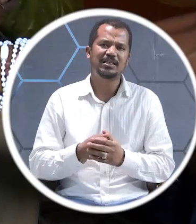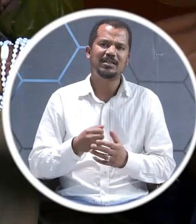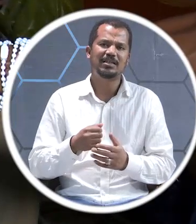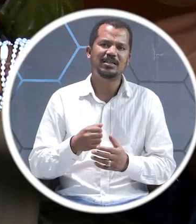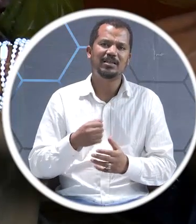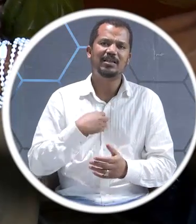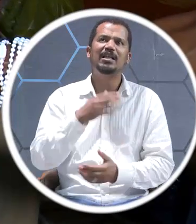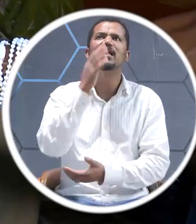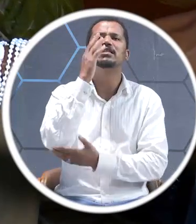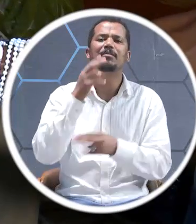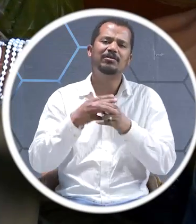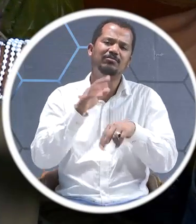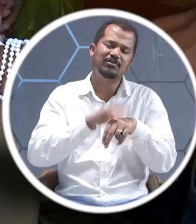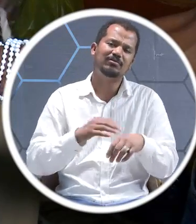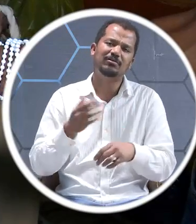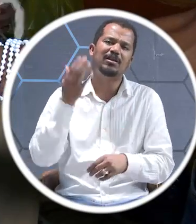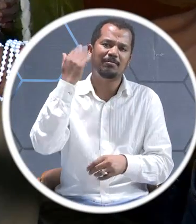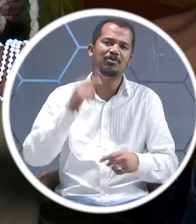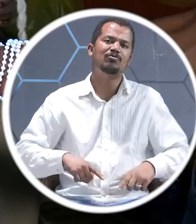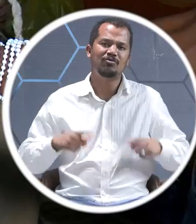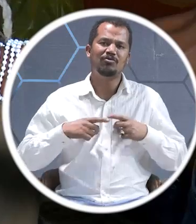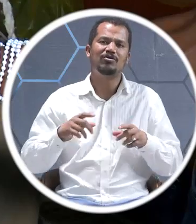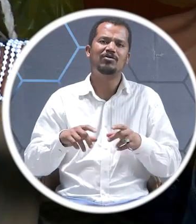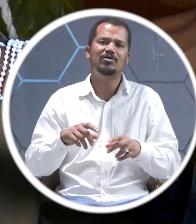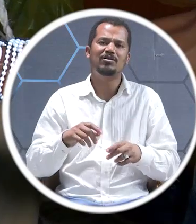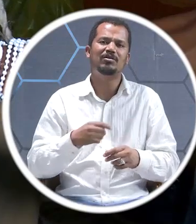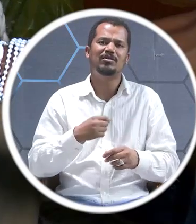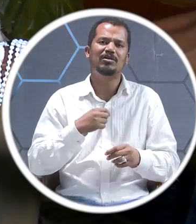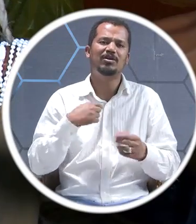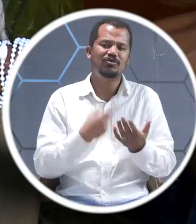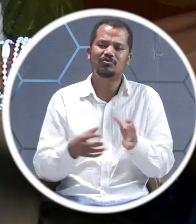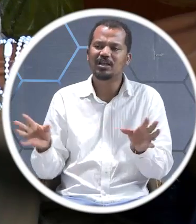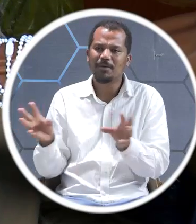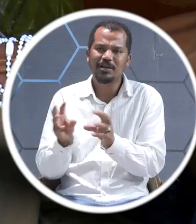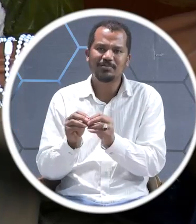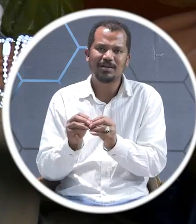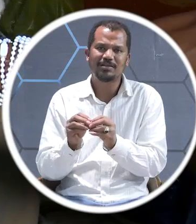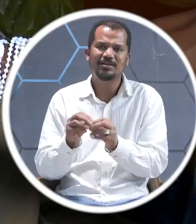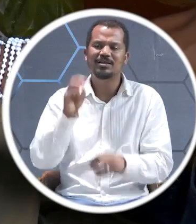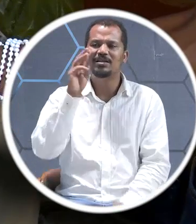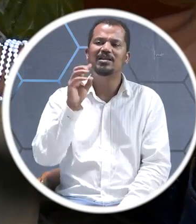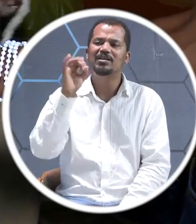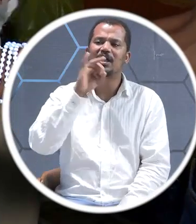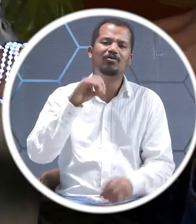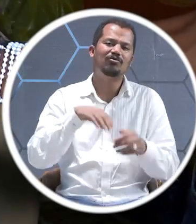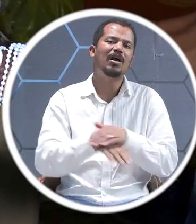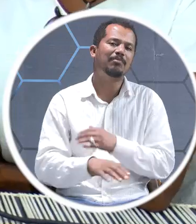ያው የእግዚአብሔርን ስም ጠርቼ ነው ማተር ነበር ያው እዚሁ ተሰባስበን መሰራት ነው ያው ሳሉ